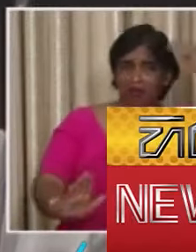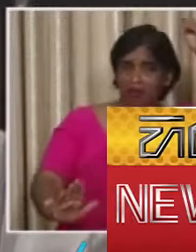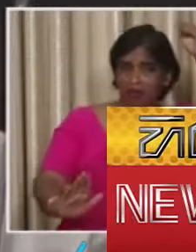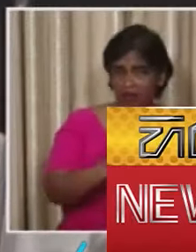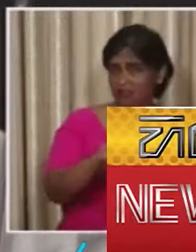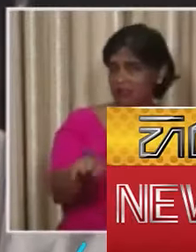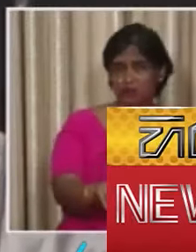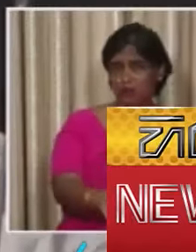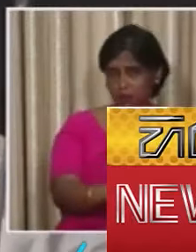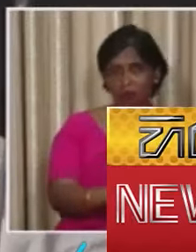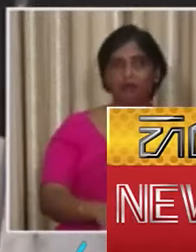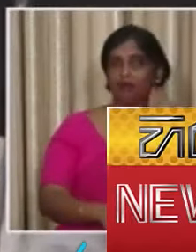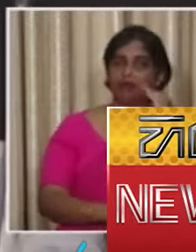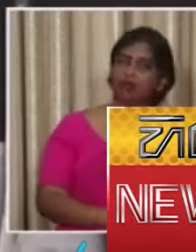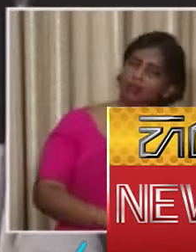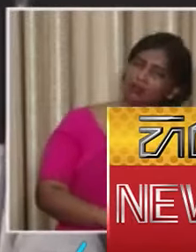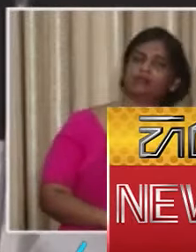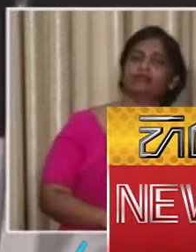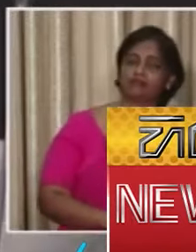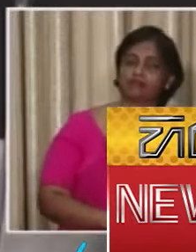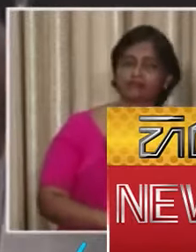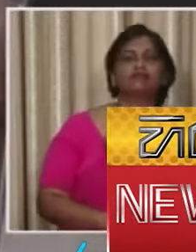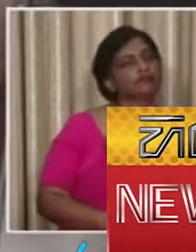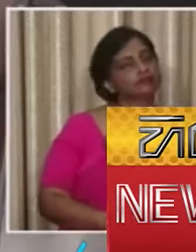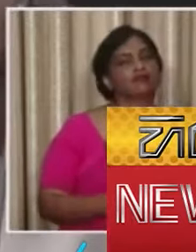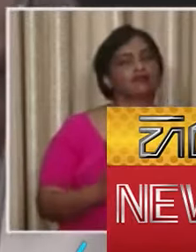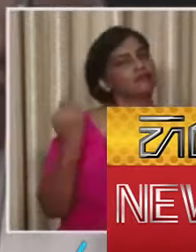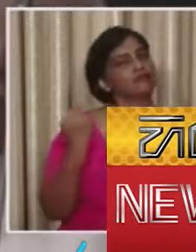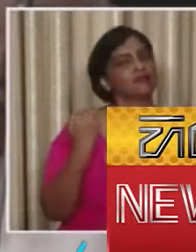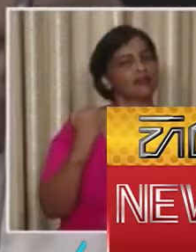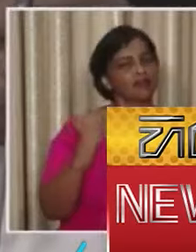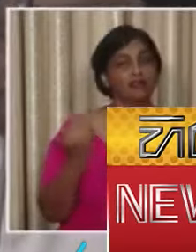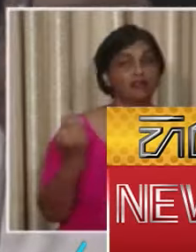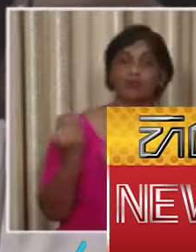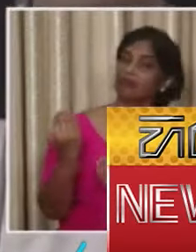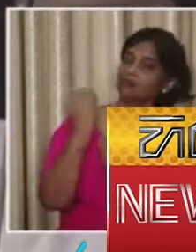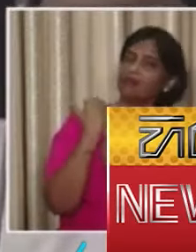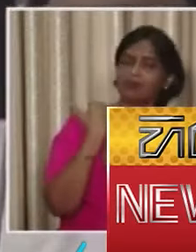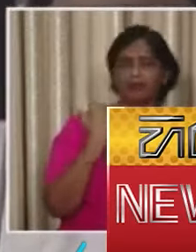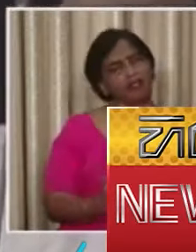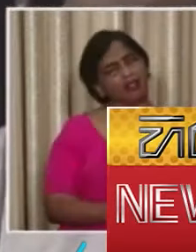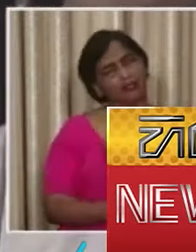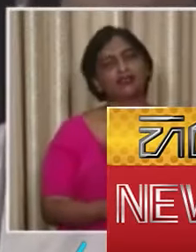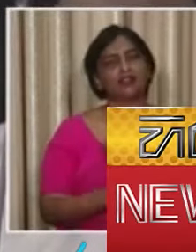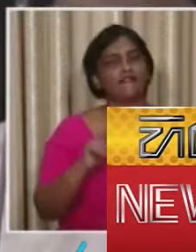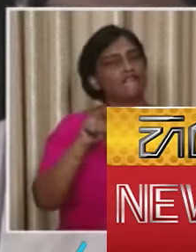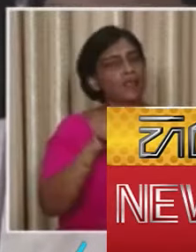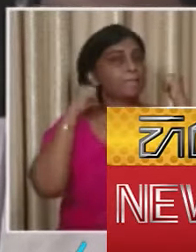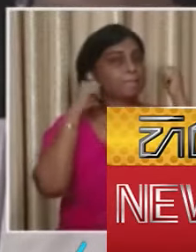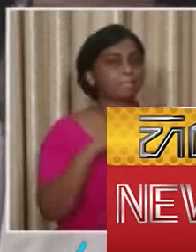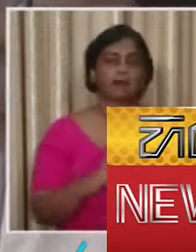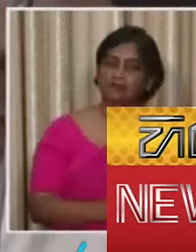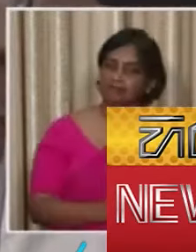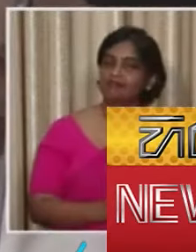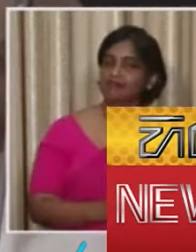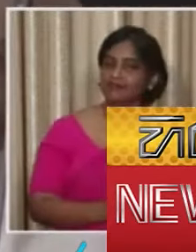පතාලෝකේ වගේ. ඒත් ගෘෂා අවදානම් තීරණය ගන්නවා. ඇයි දරුවන් වඩාගෙන කොහොම හරි වැල් පාලම තරණය